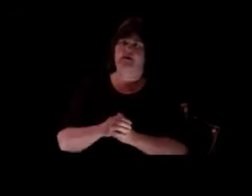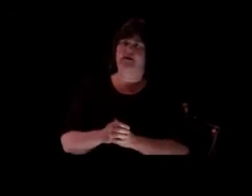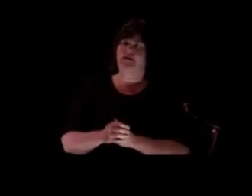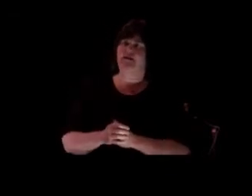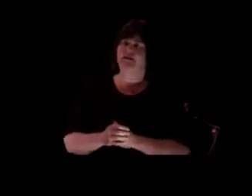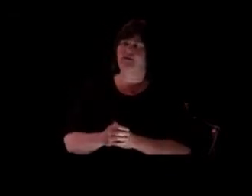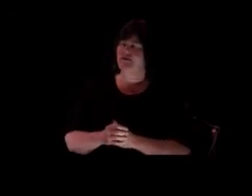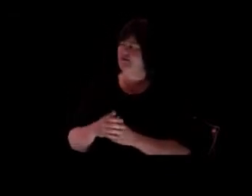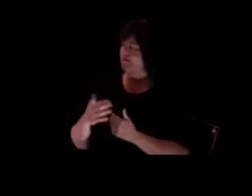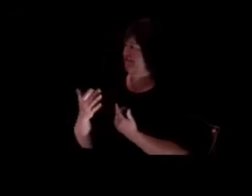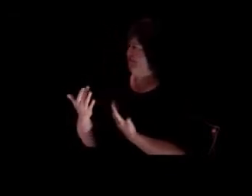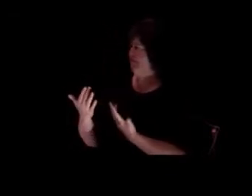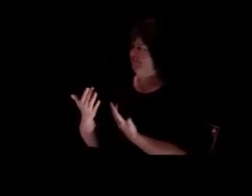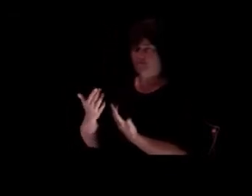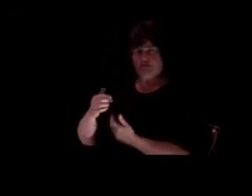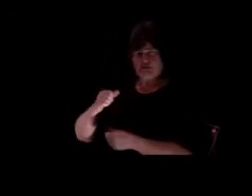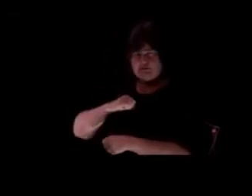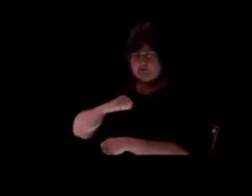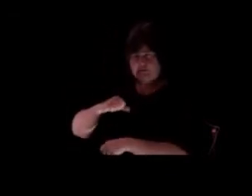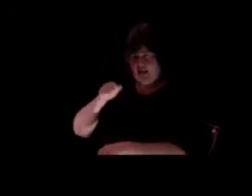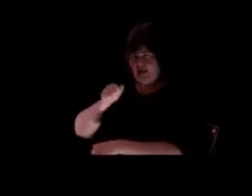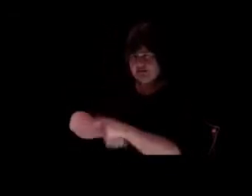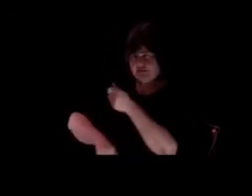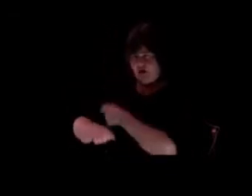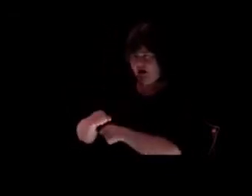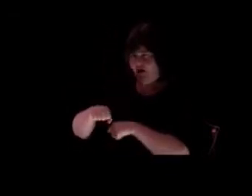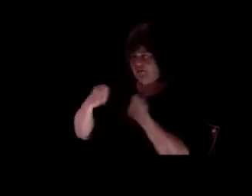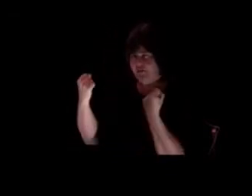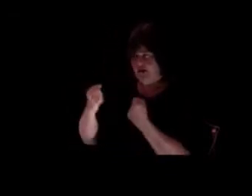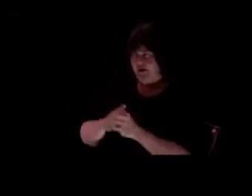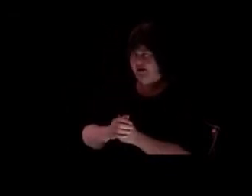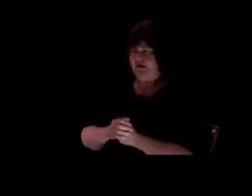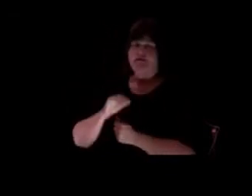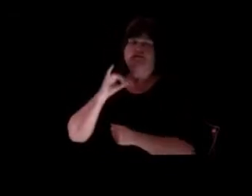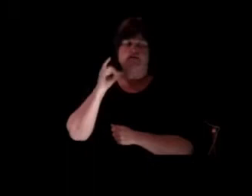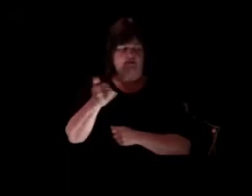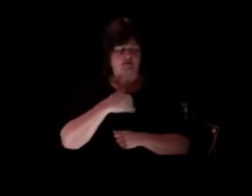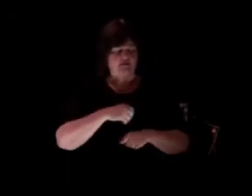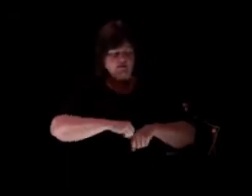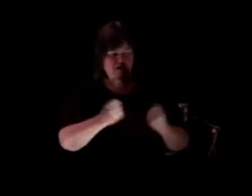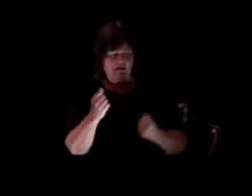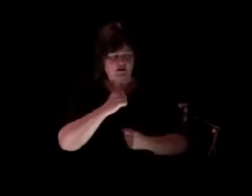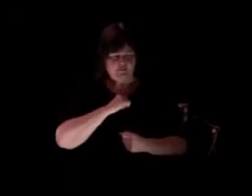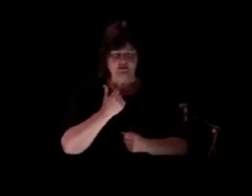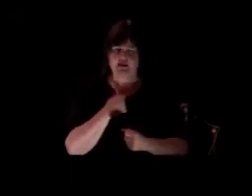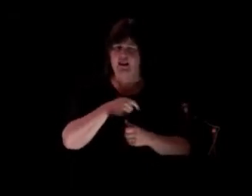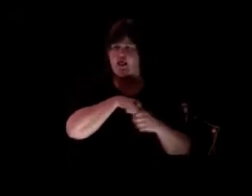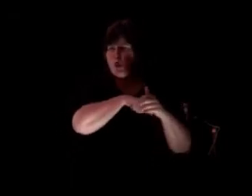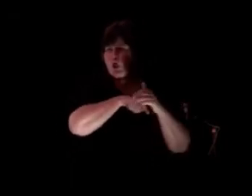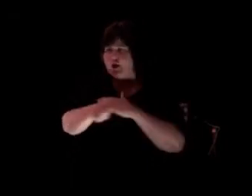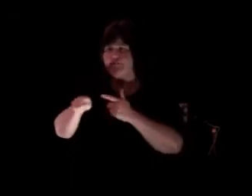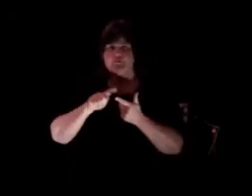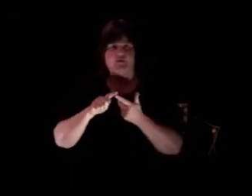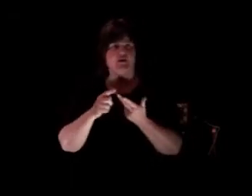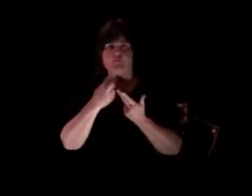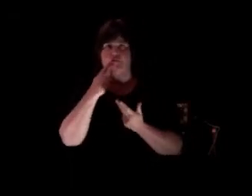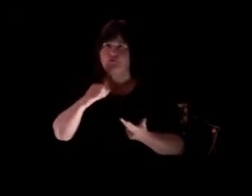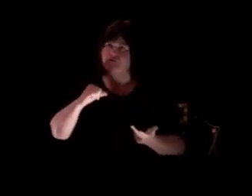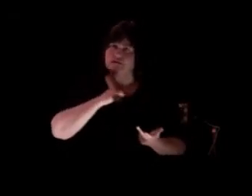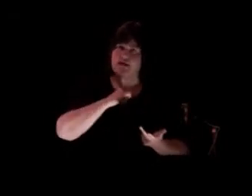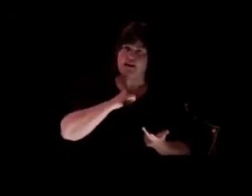Og da selvskadet du deg? Og jeg selvskadet meg, jeg rømte hjemmefra, jeg prøvde å ta livet mitt, jeg fikk